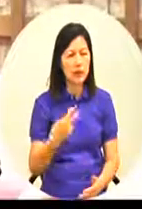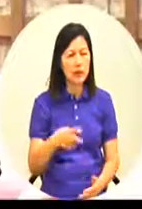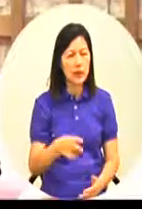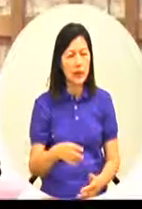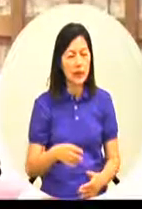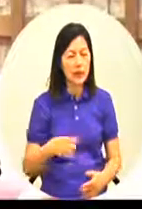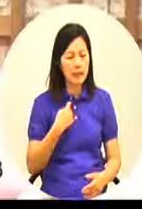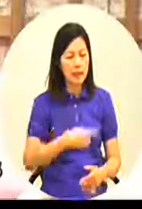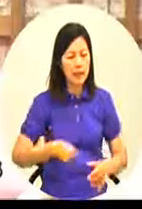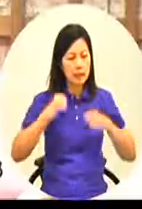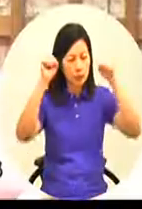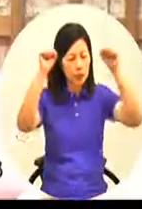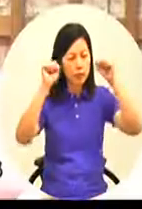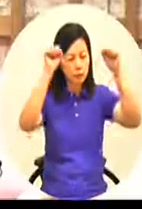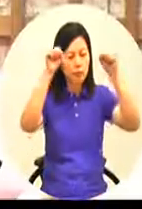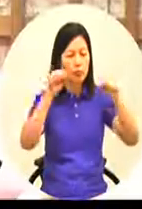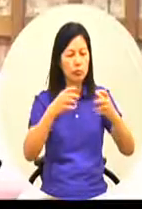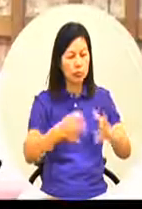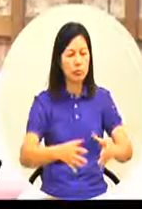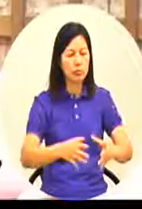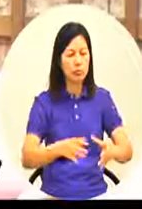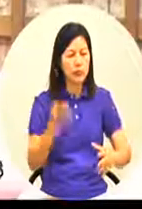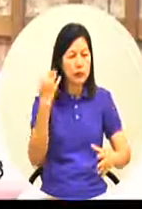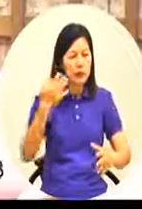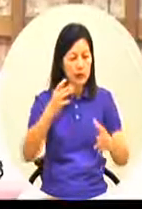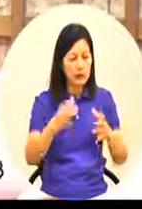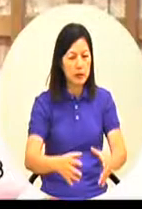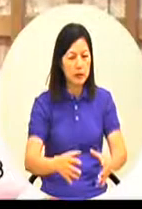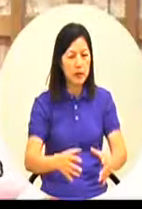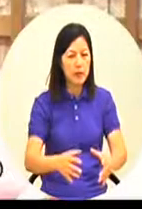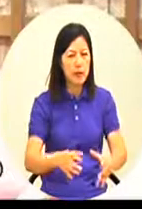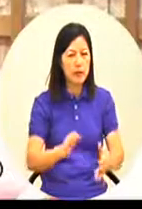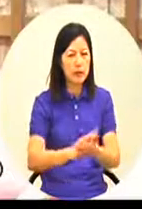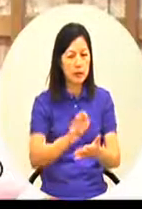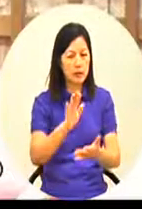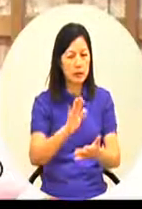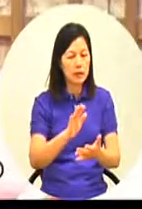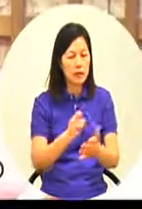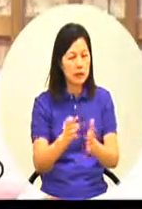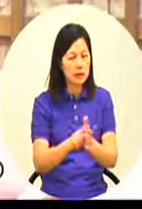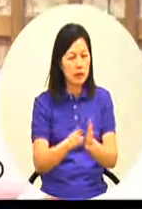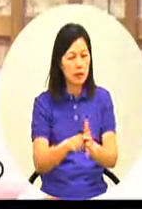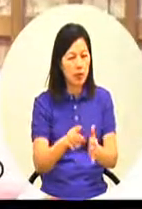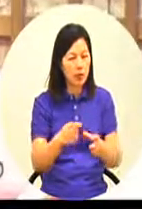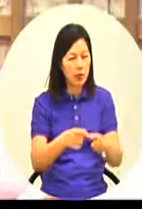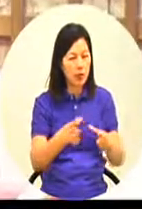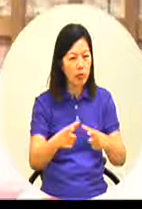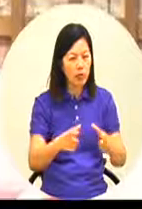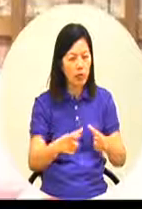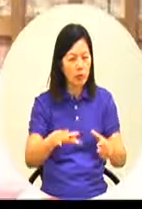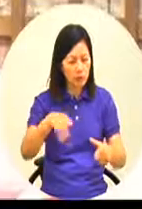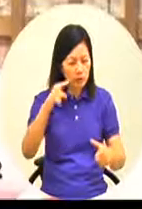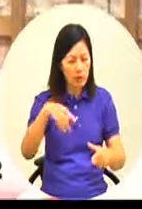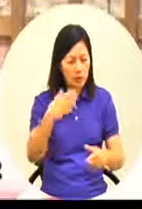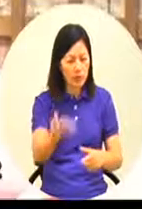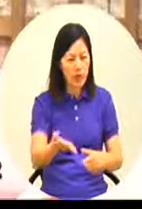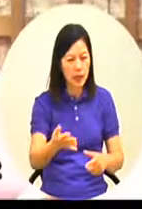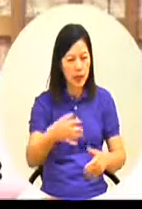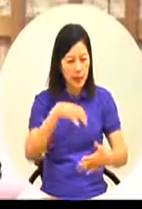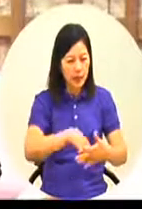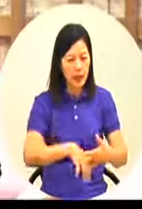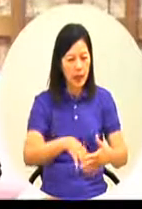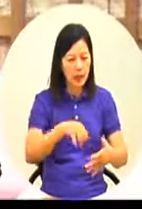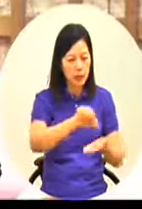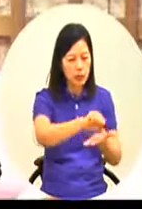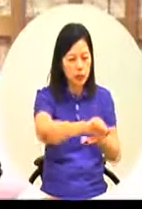施。那当初在开辟的时候，我们是希望说公园这个部分是先让那里面的一些植